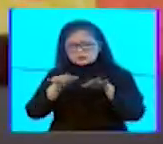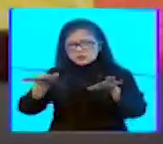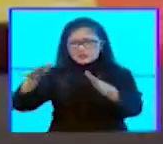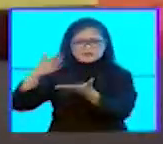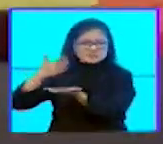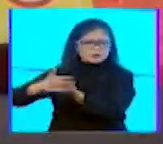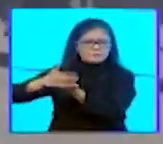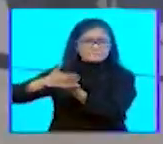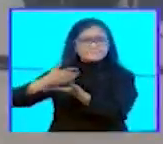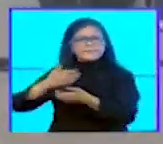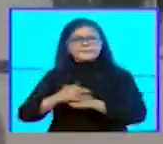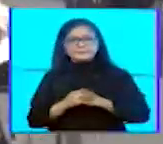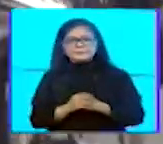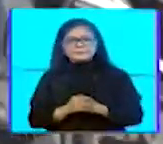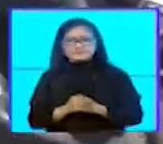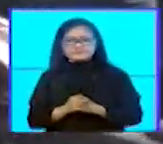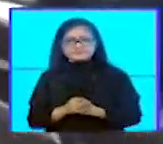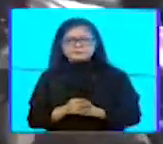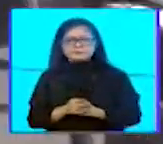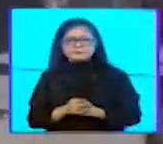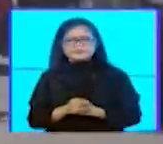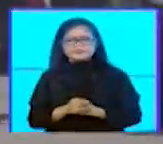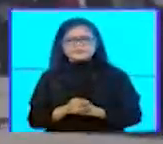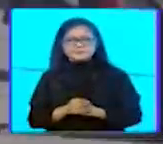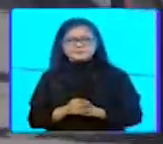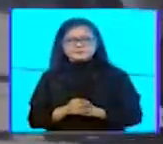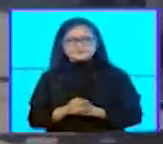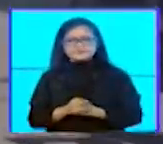Dari Surabaya, Jawa Timur, Rahmat Ilyasan melaporkan.